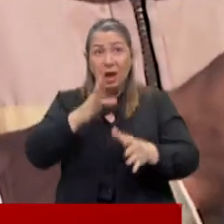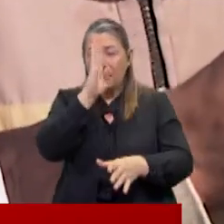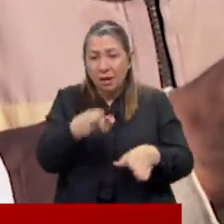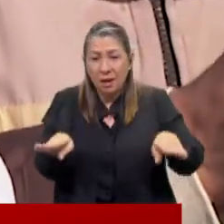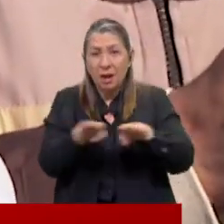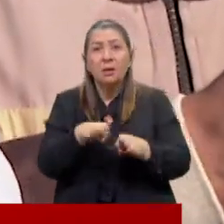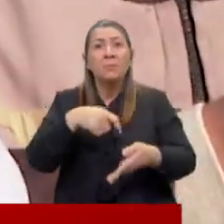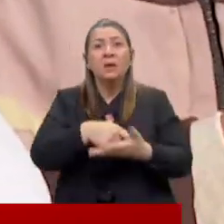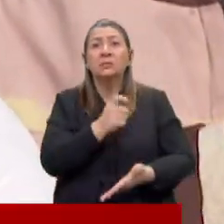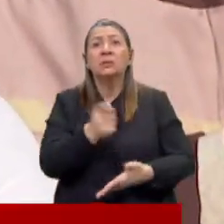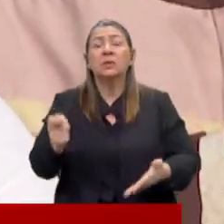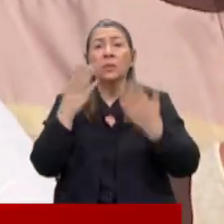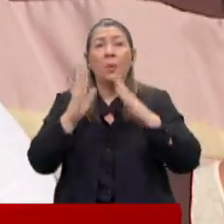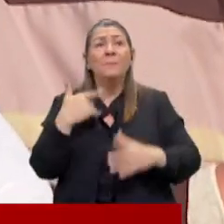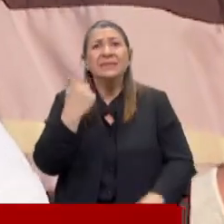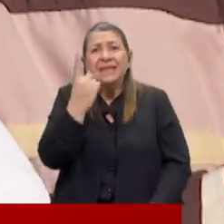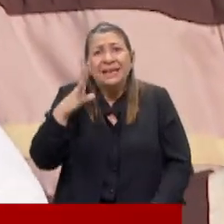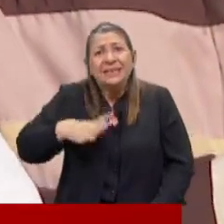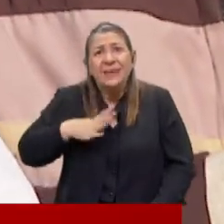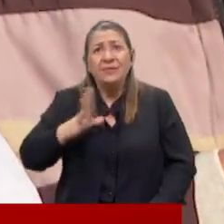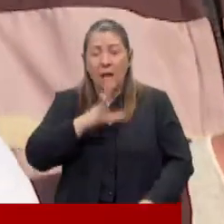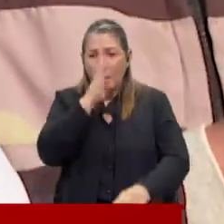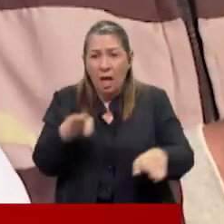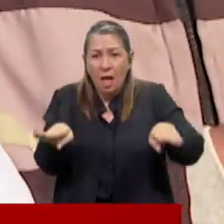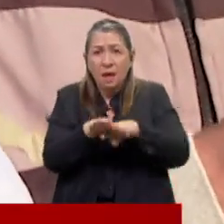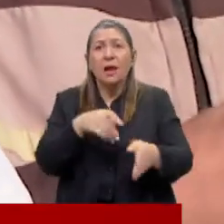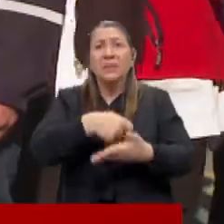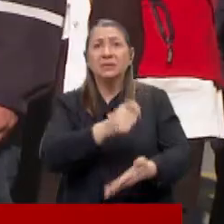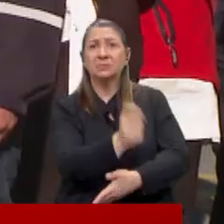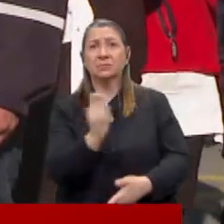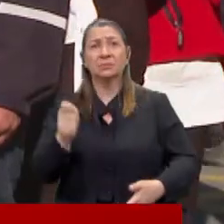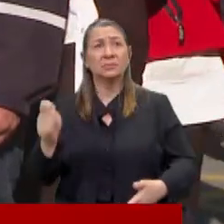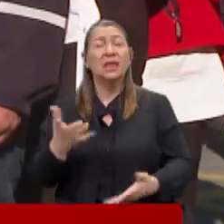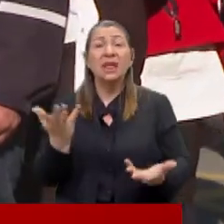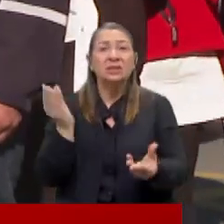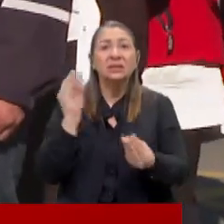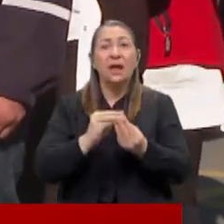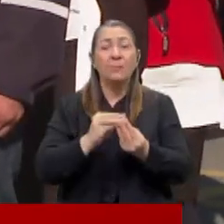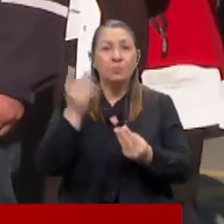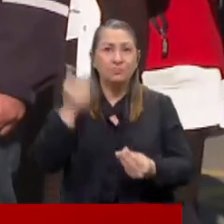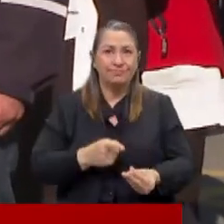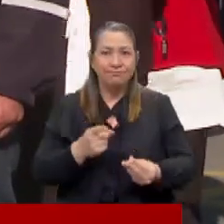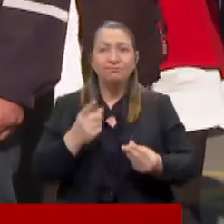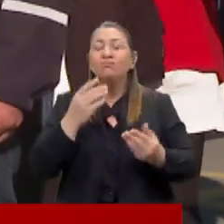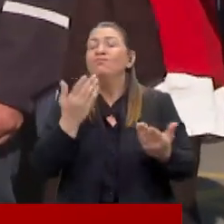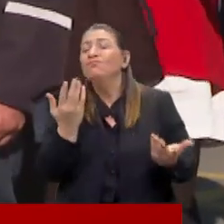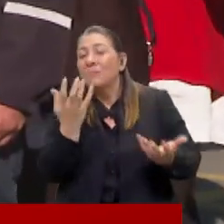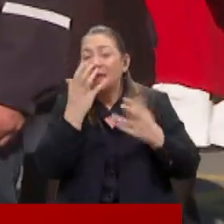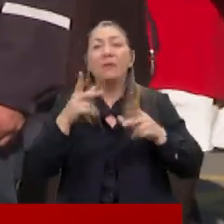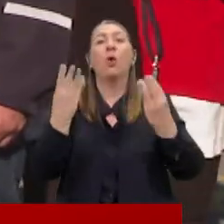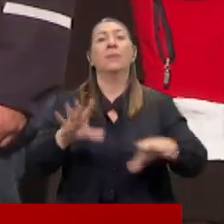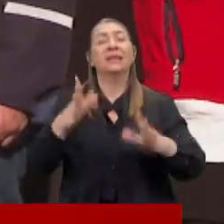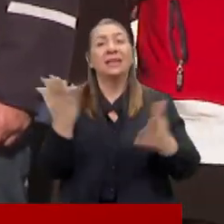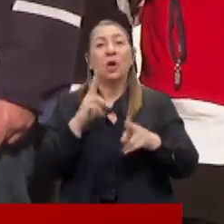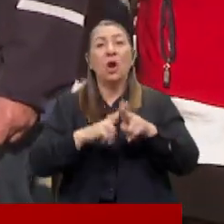bir şekilde dağıtım yapılmıyor. Bizim tek isteğimiz adaletli bir dağıtım yapılması. Ne zam oranları tatmin etti sağlık çalışanlarını ne